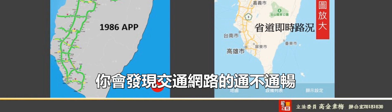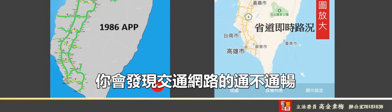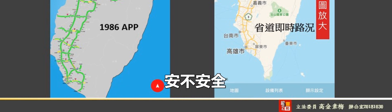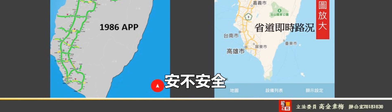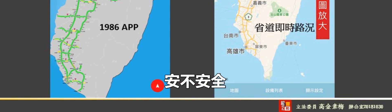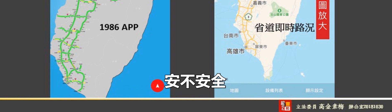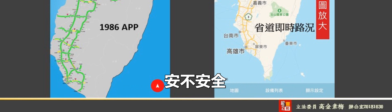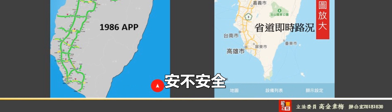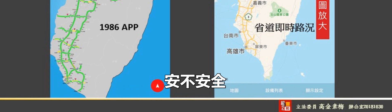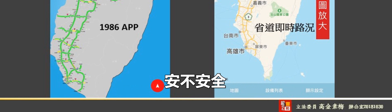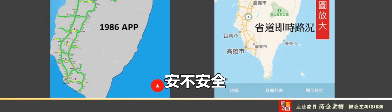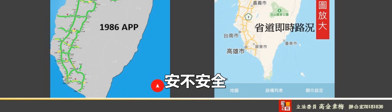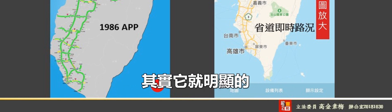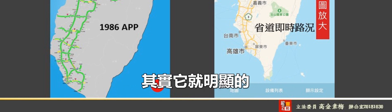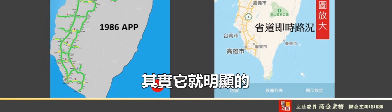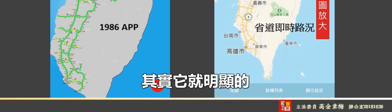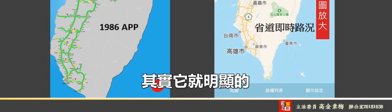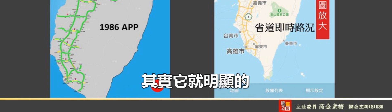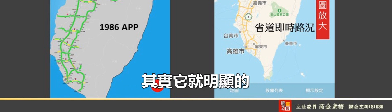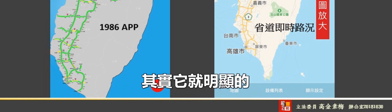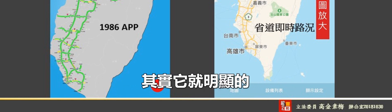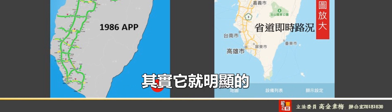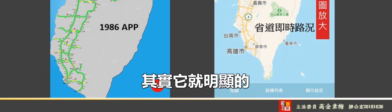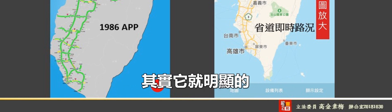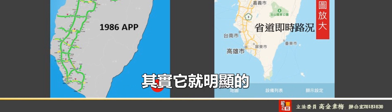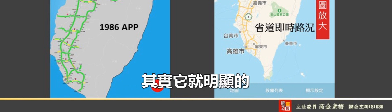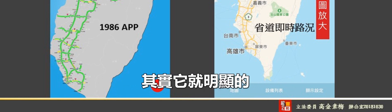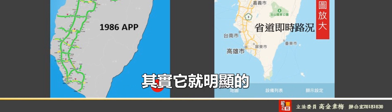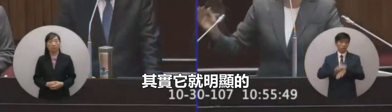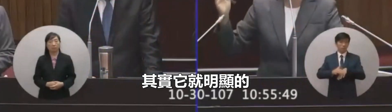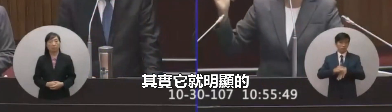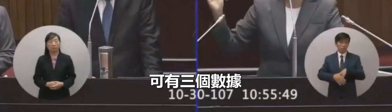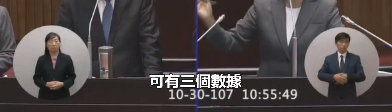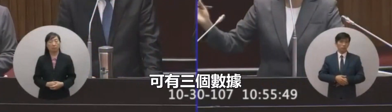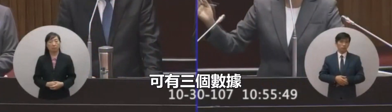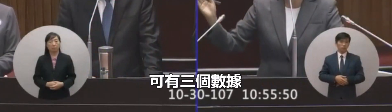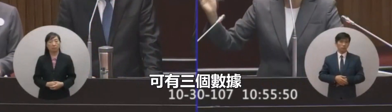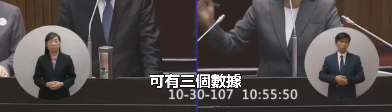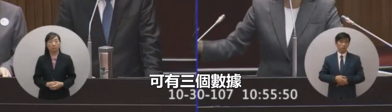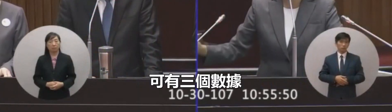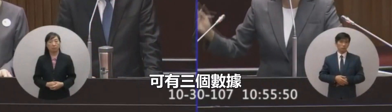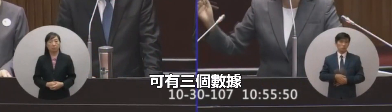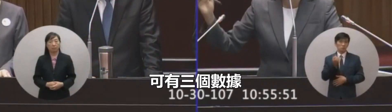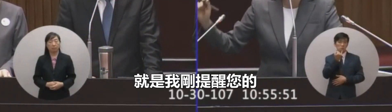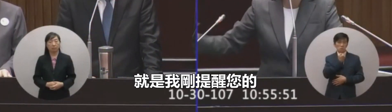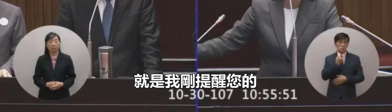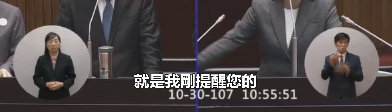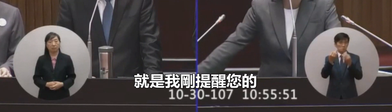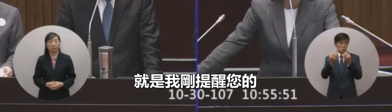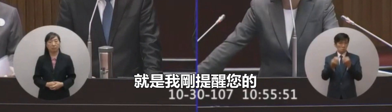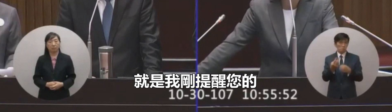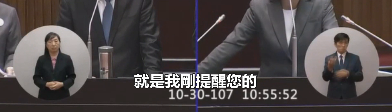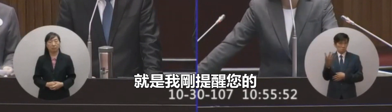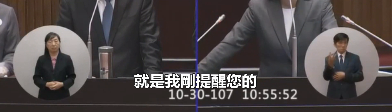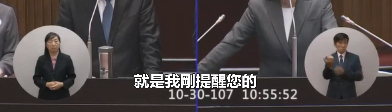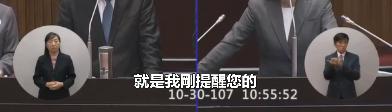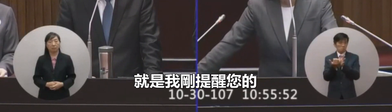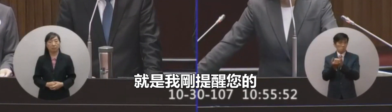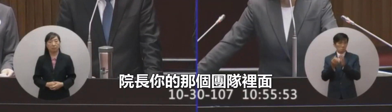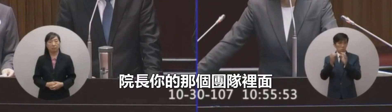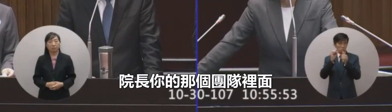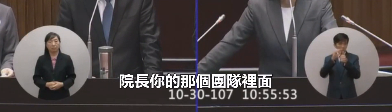畅、安不安全，其实它就明显的可有三个数据，就是我刚刚提醒您